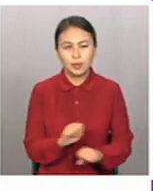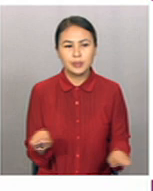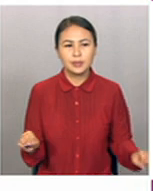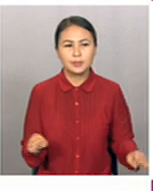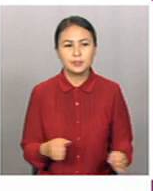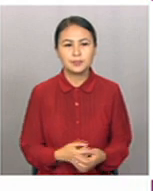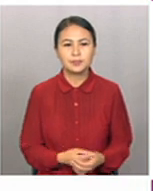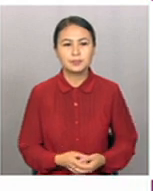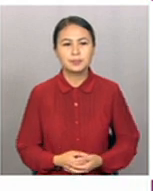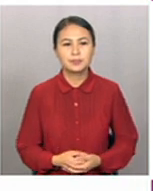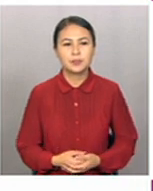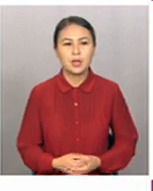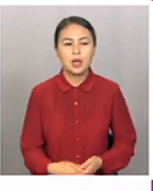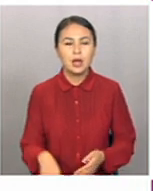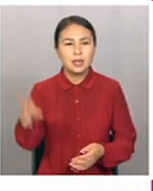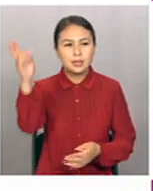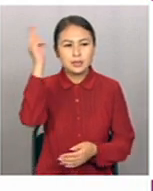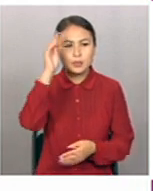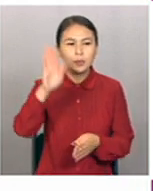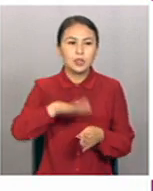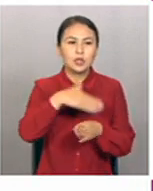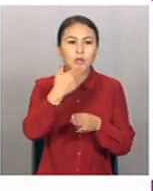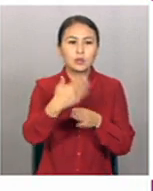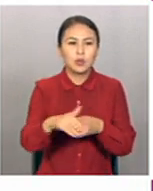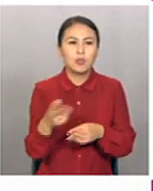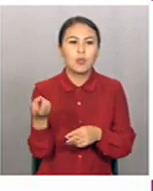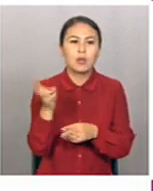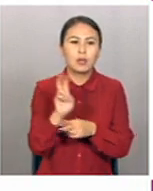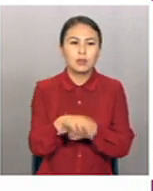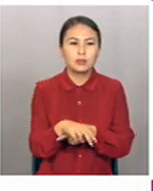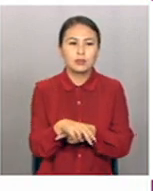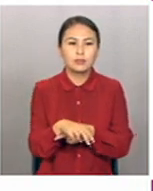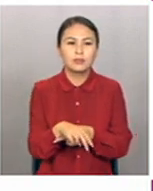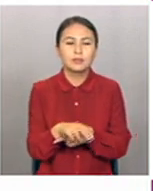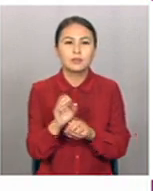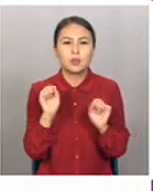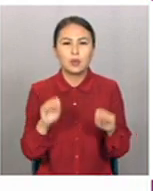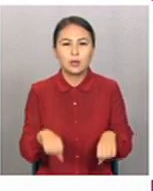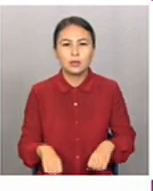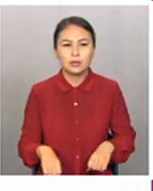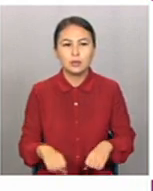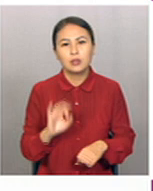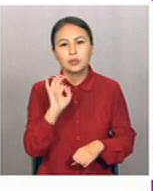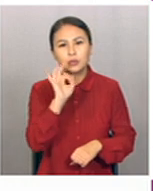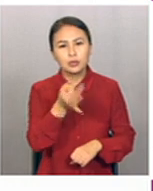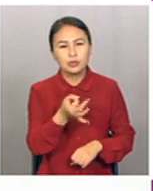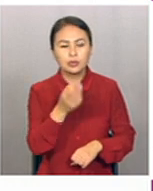екен. Сабаққа кешігіп келуге болады. Дұрыс па?